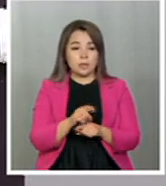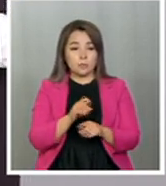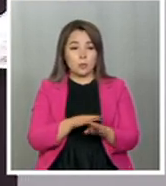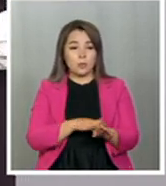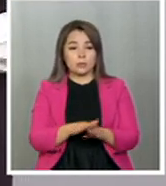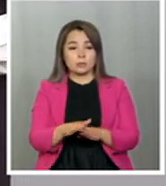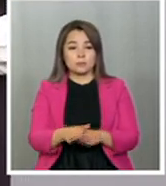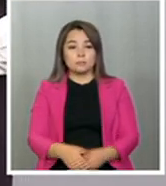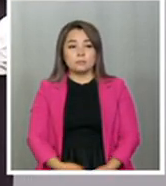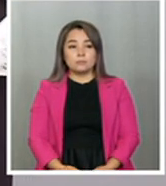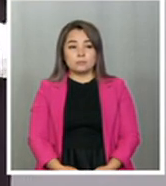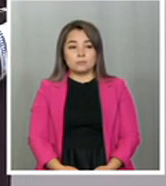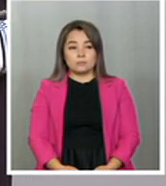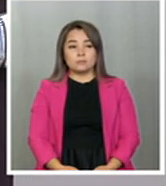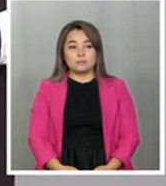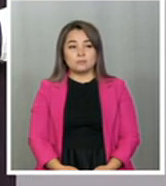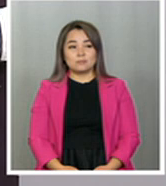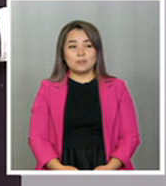орындап көрейік.